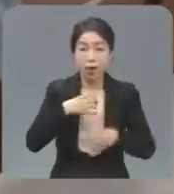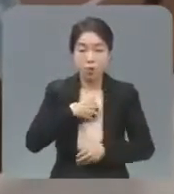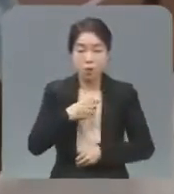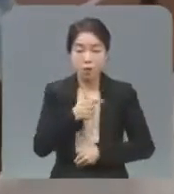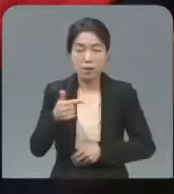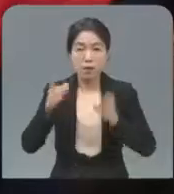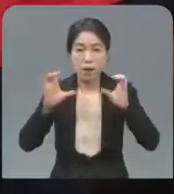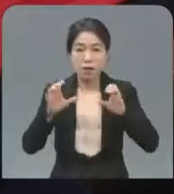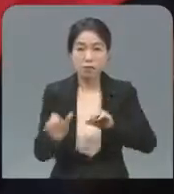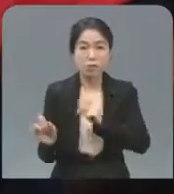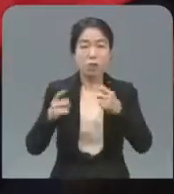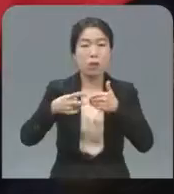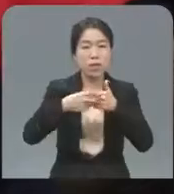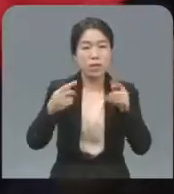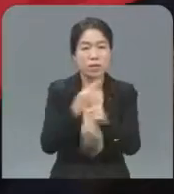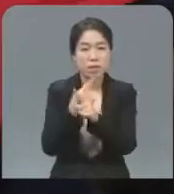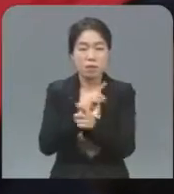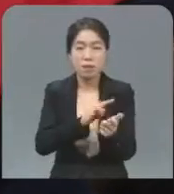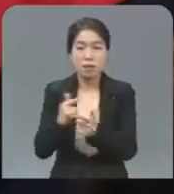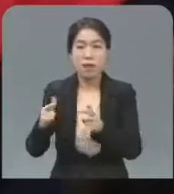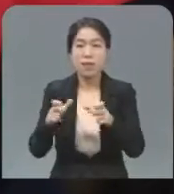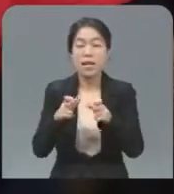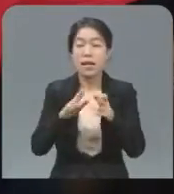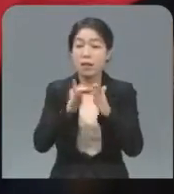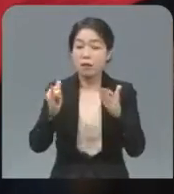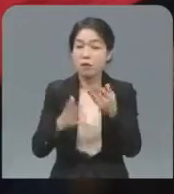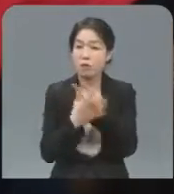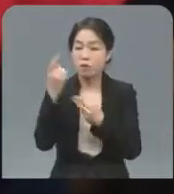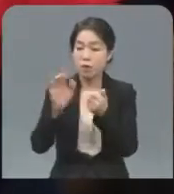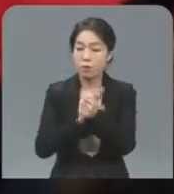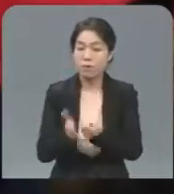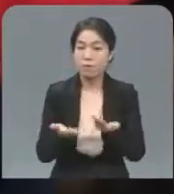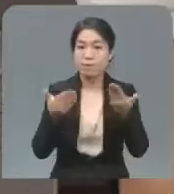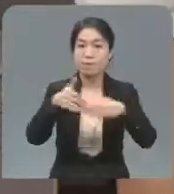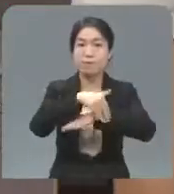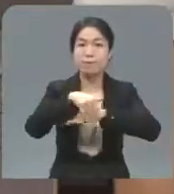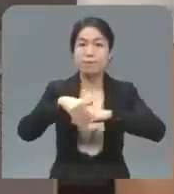고위험아동의 재활치료 등 장애아 가족에게 통합 서비스를 제공할 예정입니다.